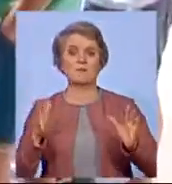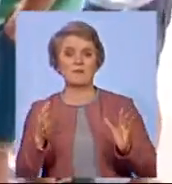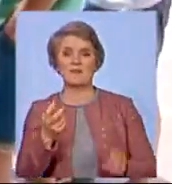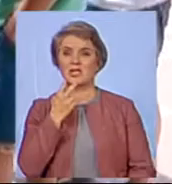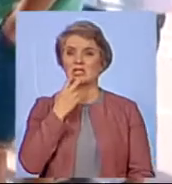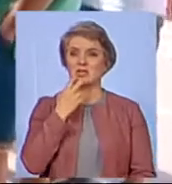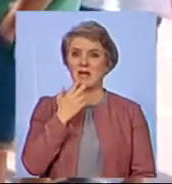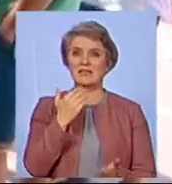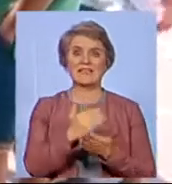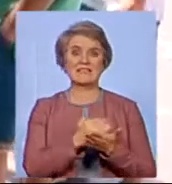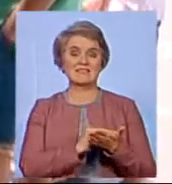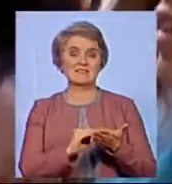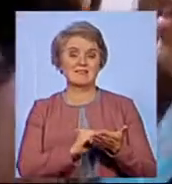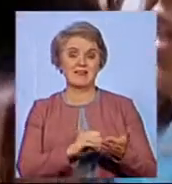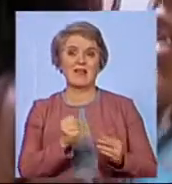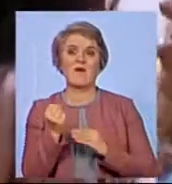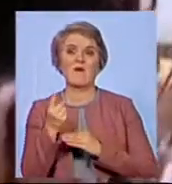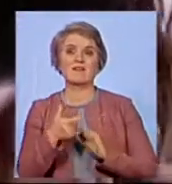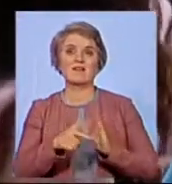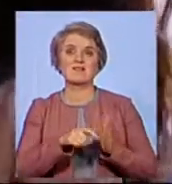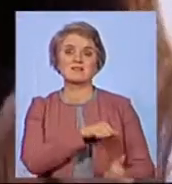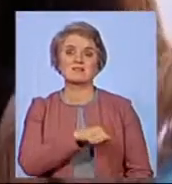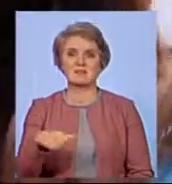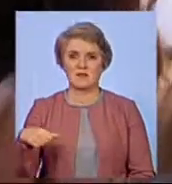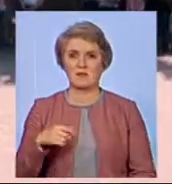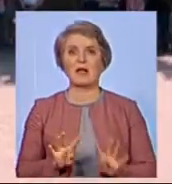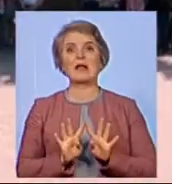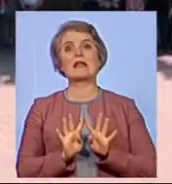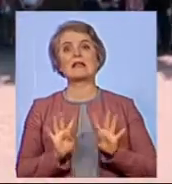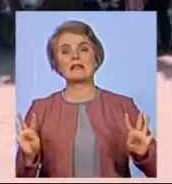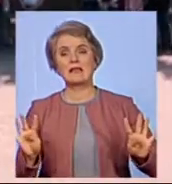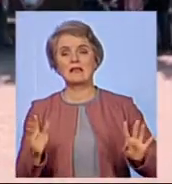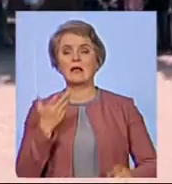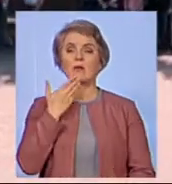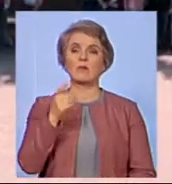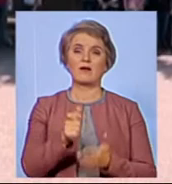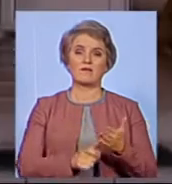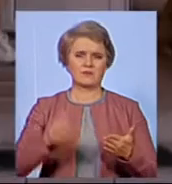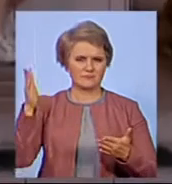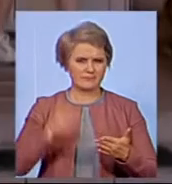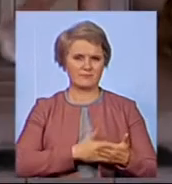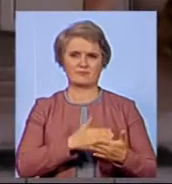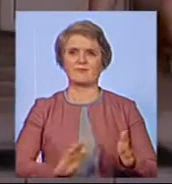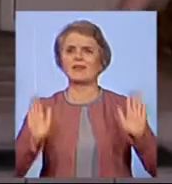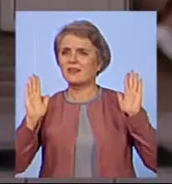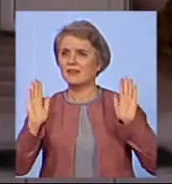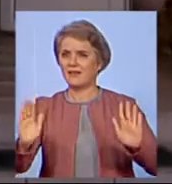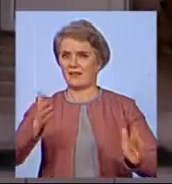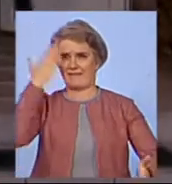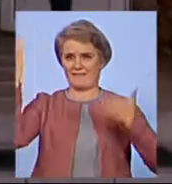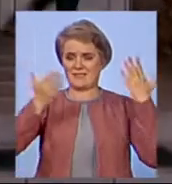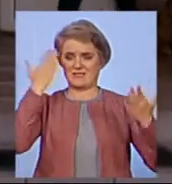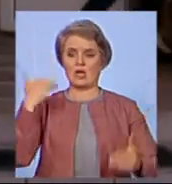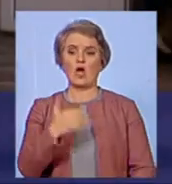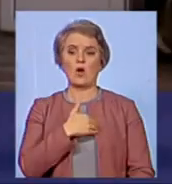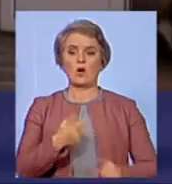сценарій 11-класники написали самі. Жодних лінійок, промов і віршів. Тільки веселище. Ми хочемо, щоб цей